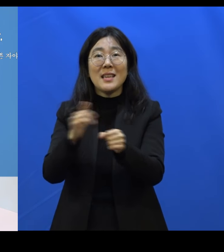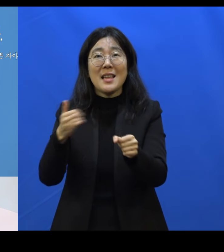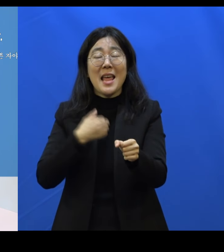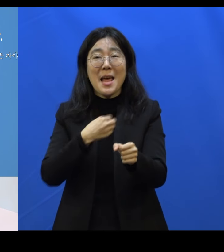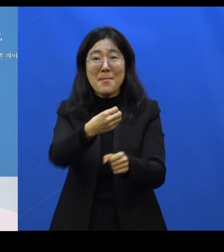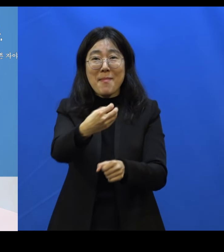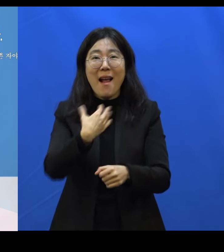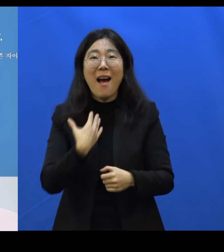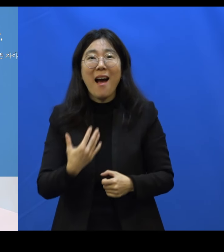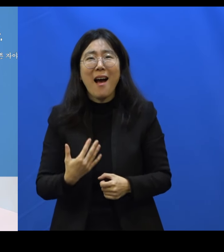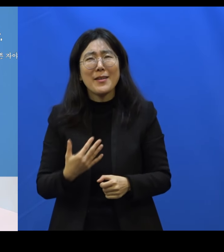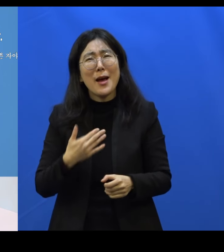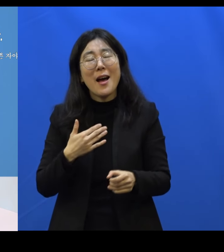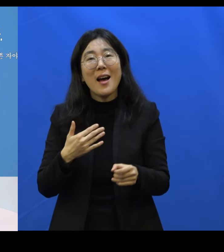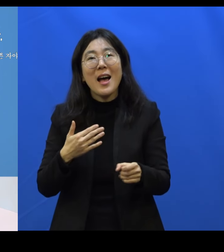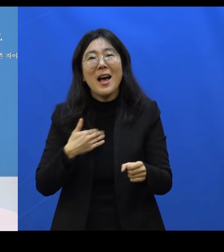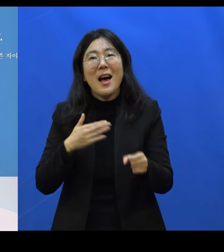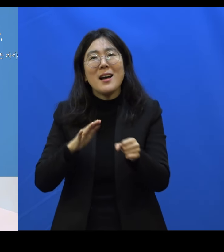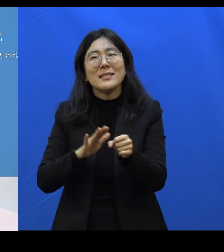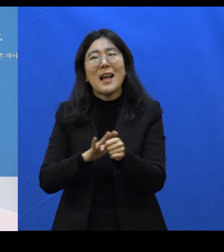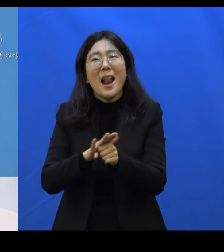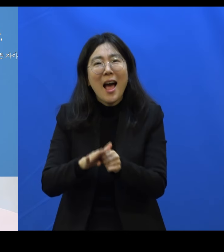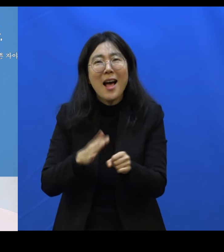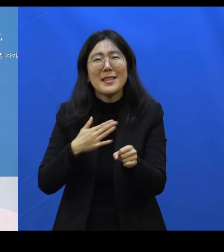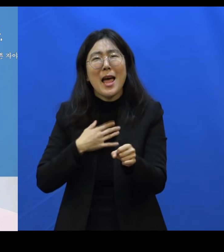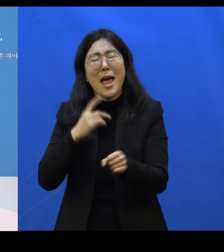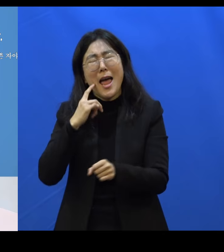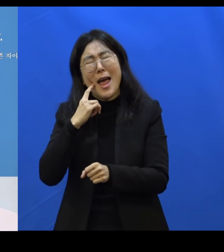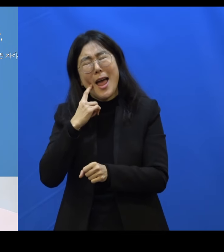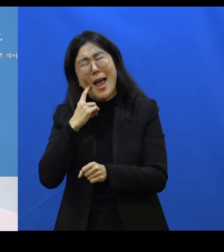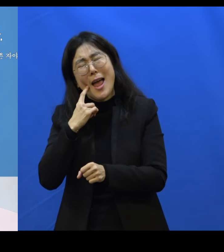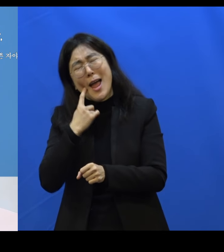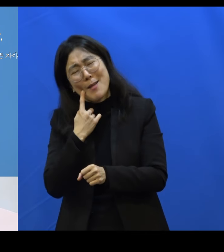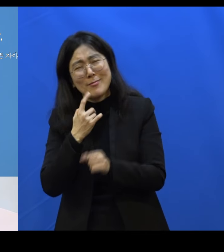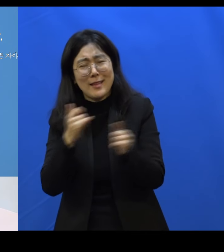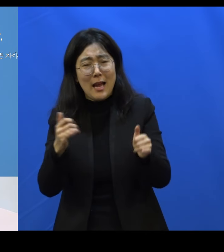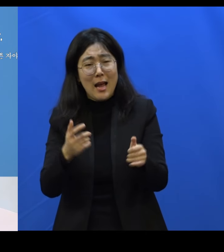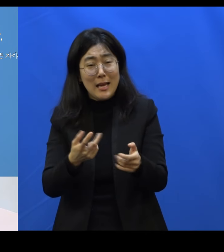나의 사랑 내 어여쁜 자야 일어나서 함께 가자.